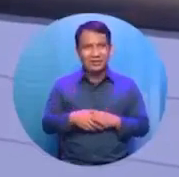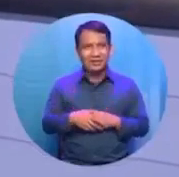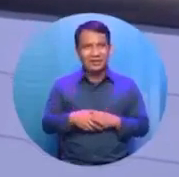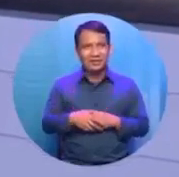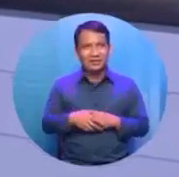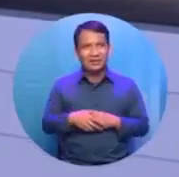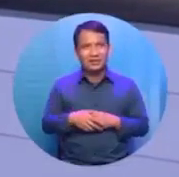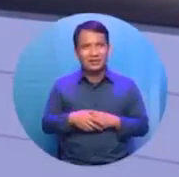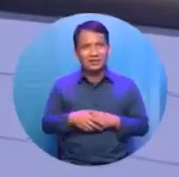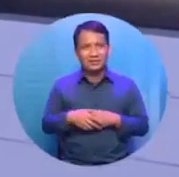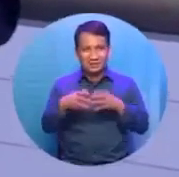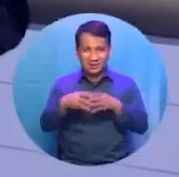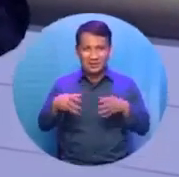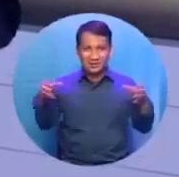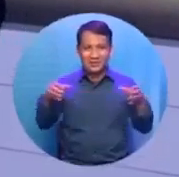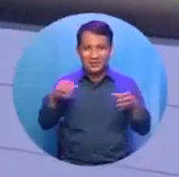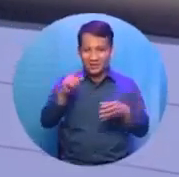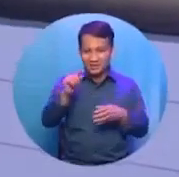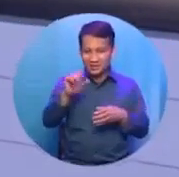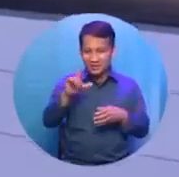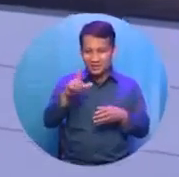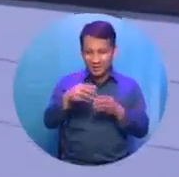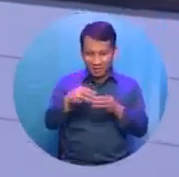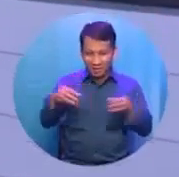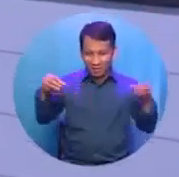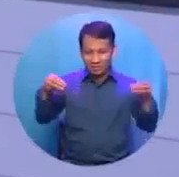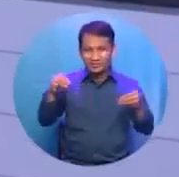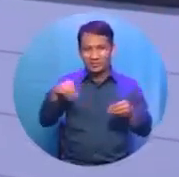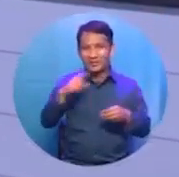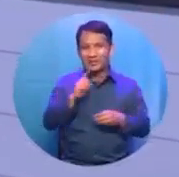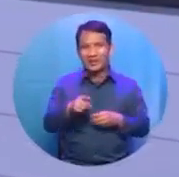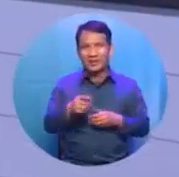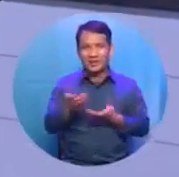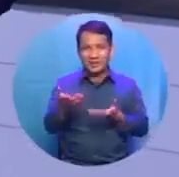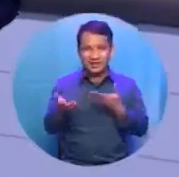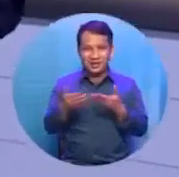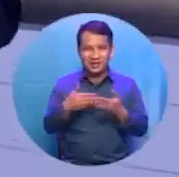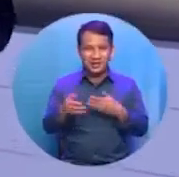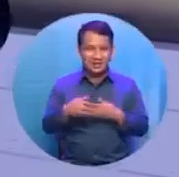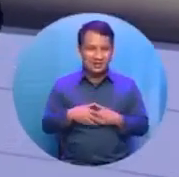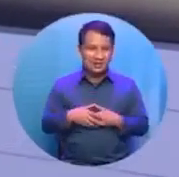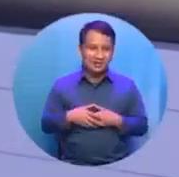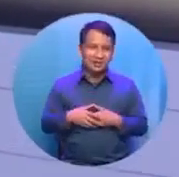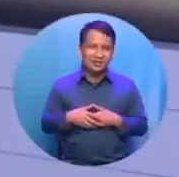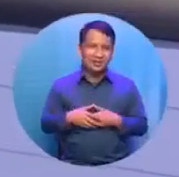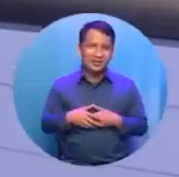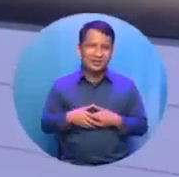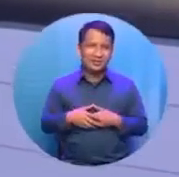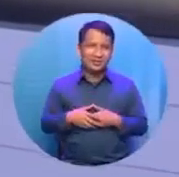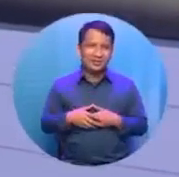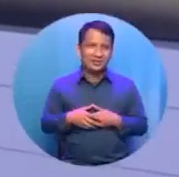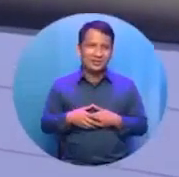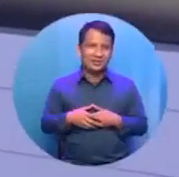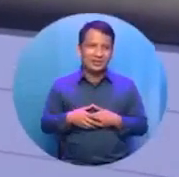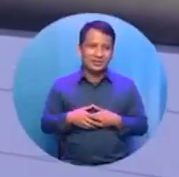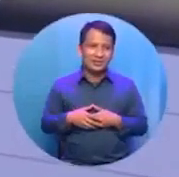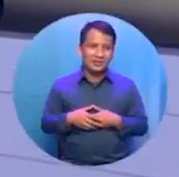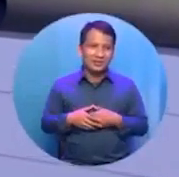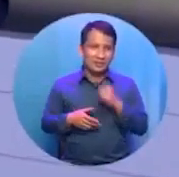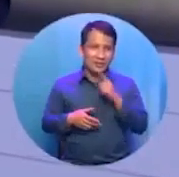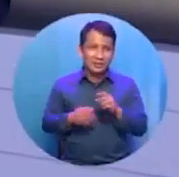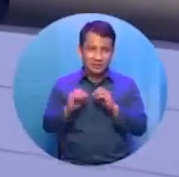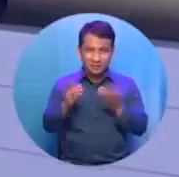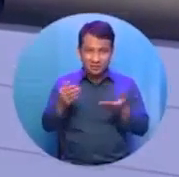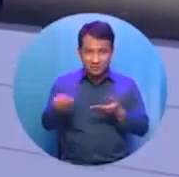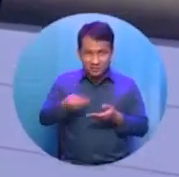Tortang talong po. Wow! Ho-ho! Sarap niyan. Ano pa? Yun lang po. Yun lang. Wala